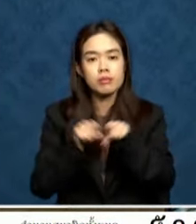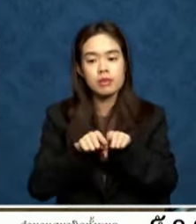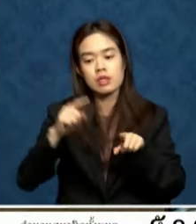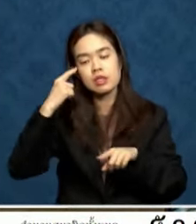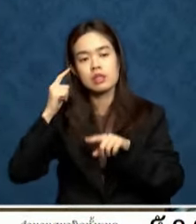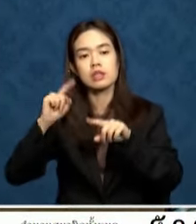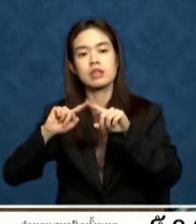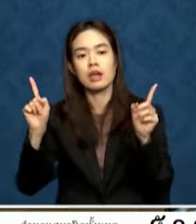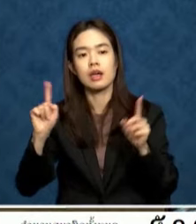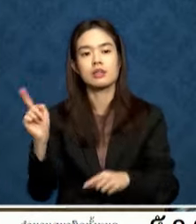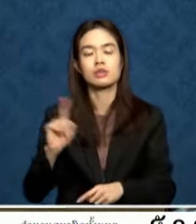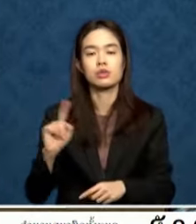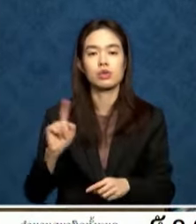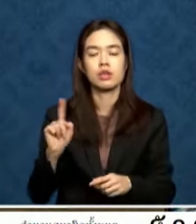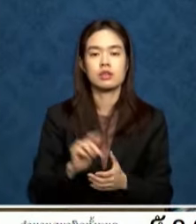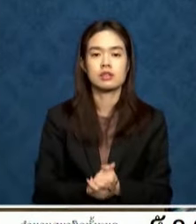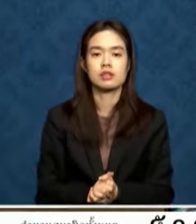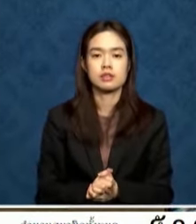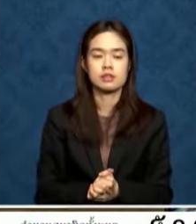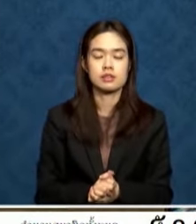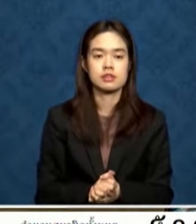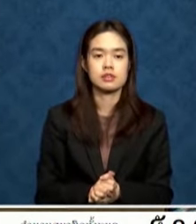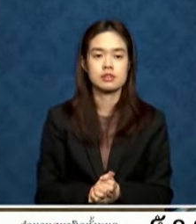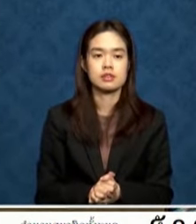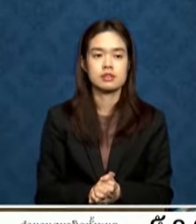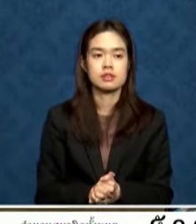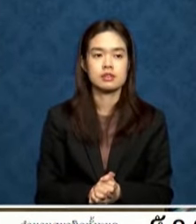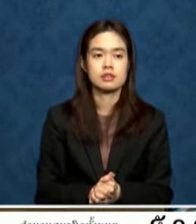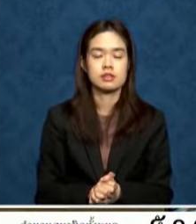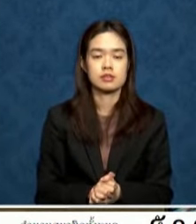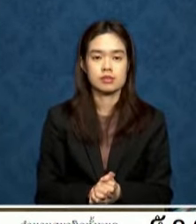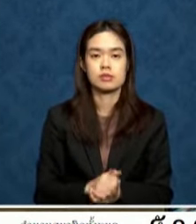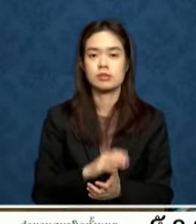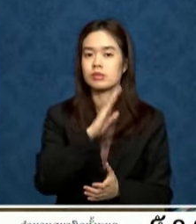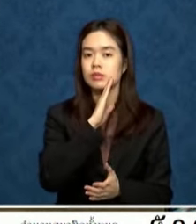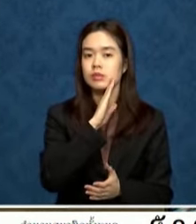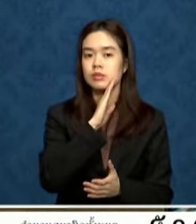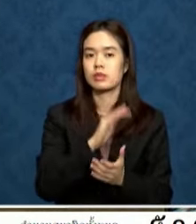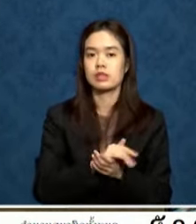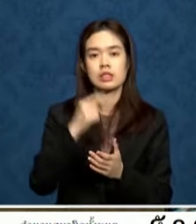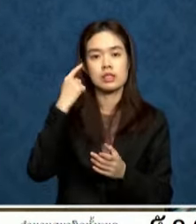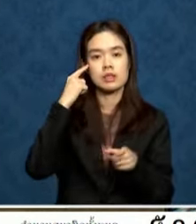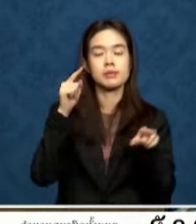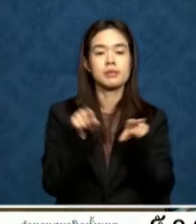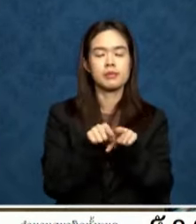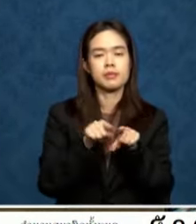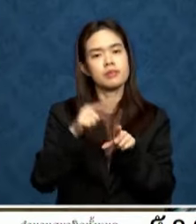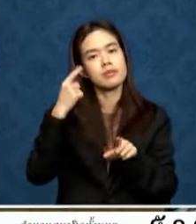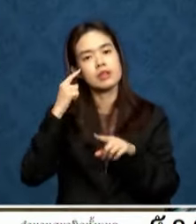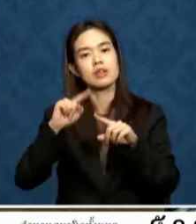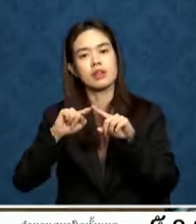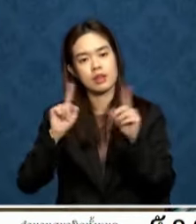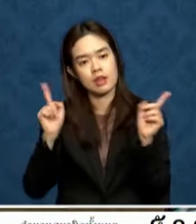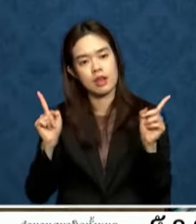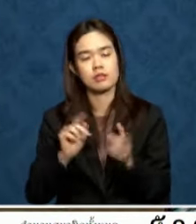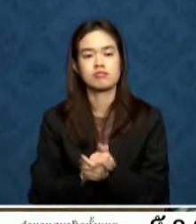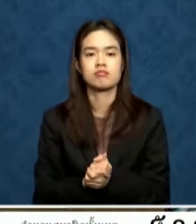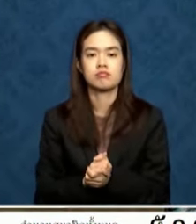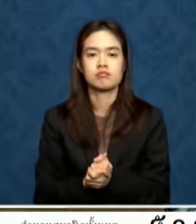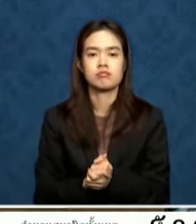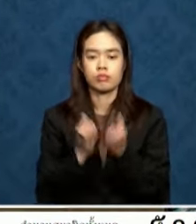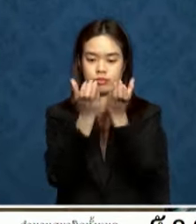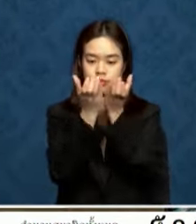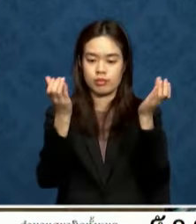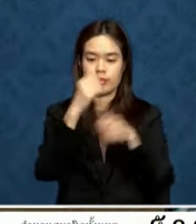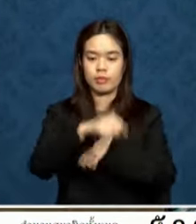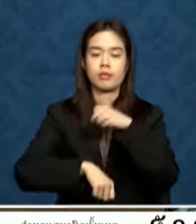อบว่าอย่างไรหลักเกณฑ์ในการเห็นชอบหรือไม่เห็นชอบก็คือร่างรัฐธรรมนูญ